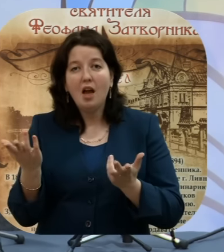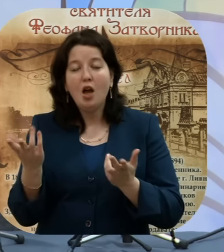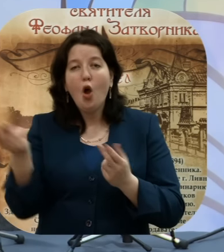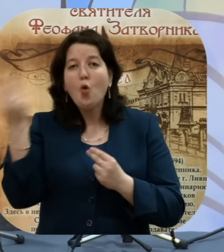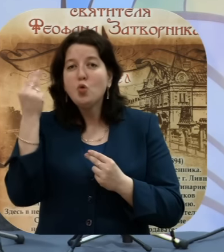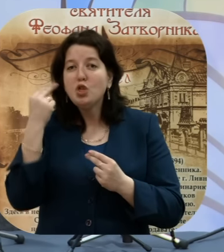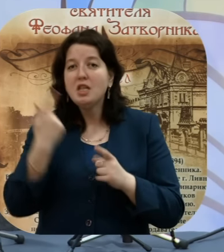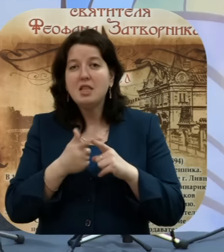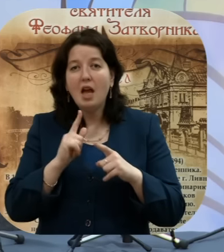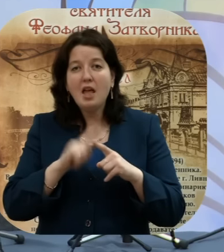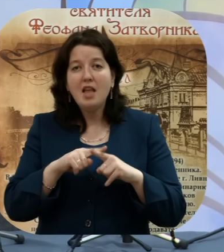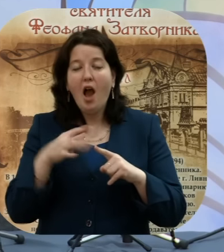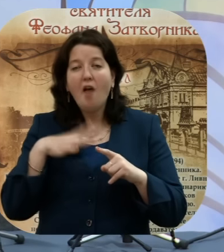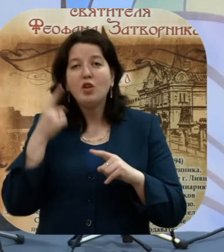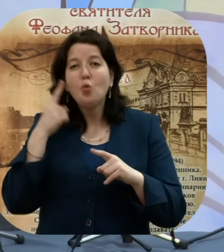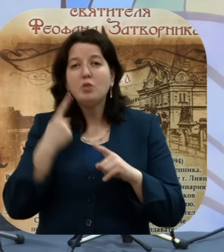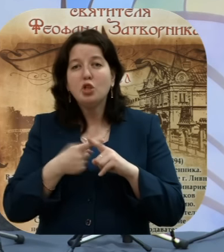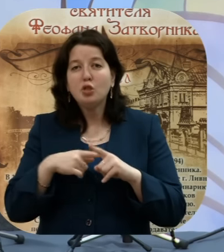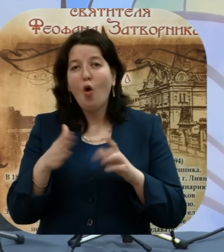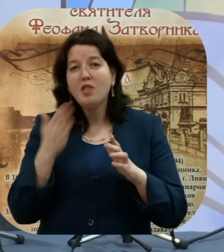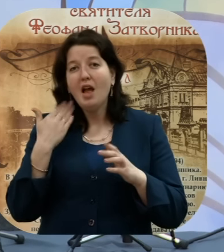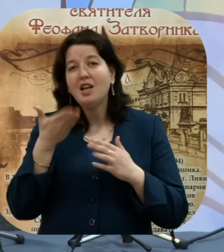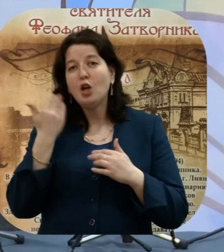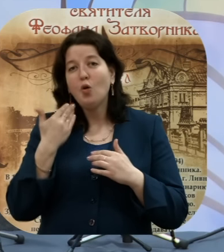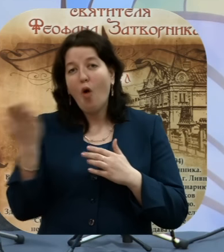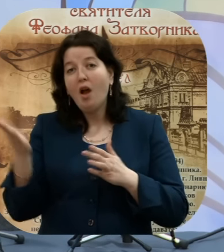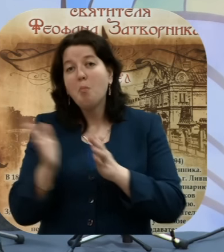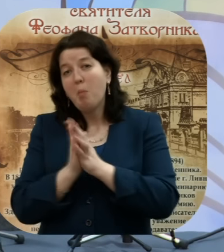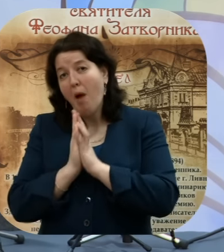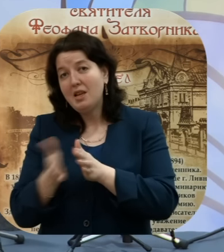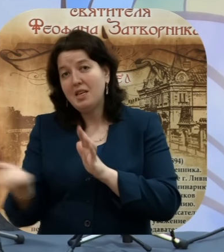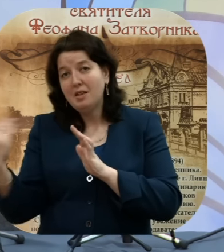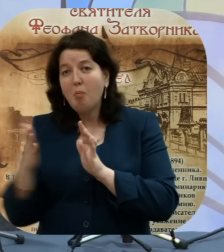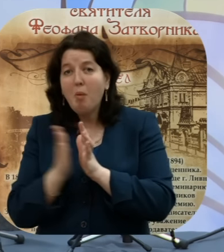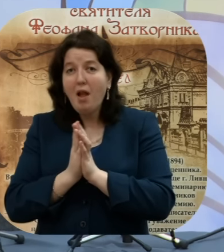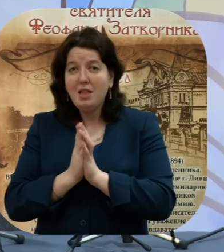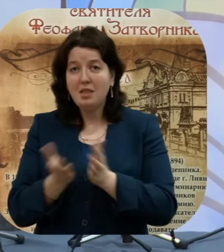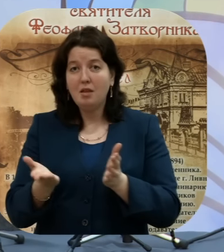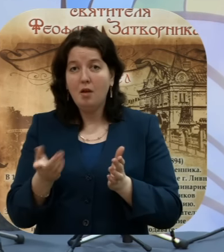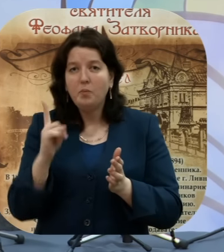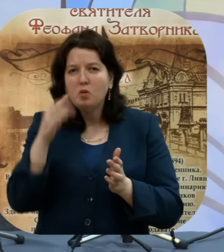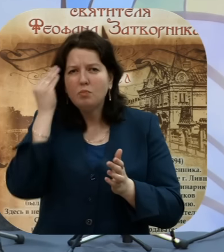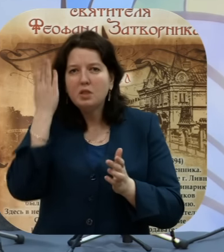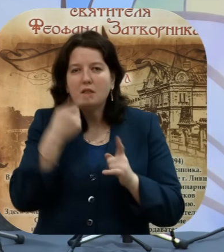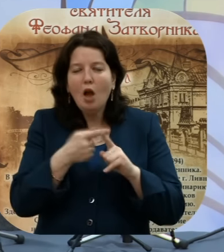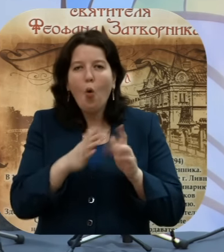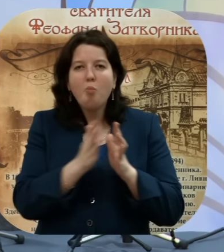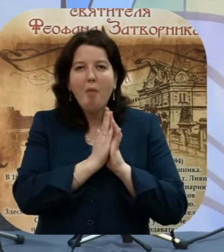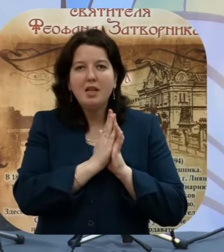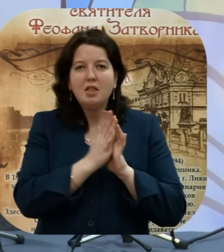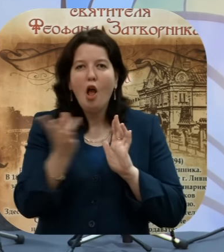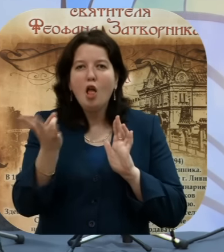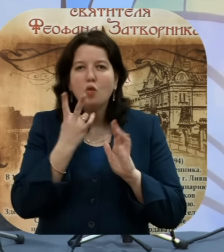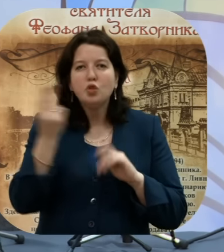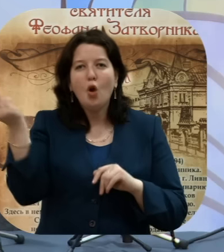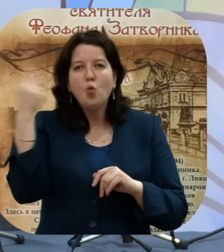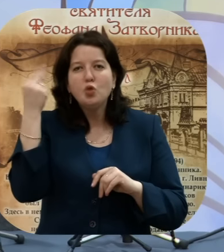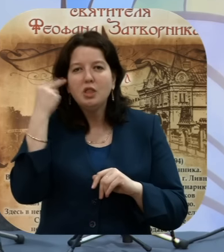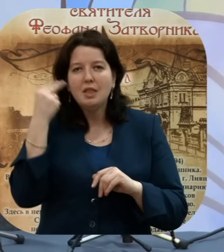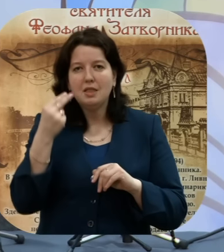учиться. А мы думаем, что так это легко говорить. Помолись. Да что такое помолись? Надо учиться